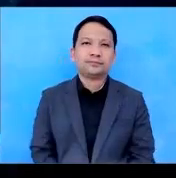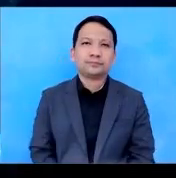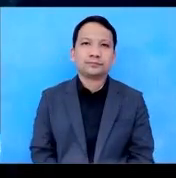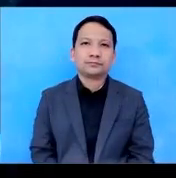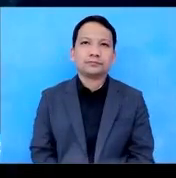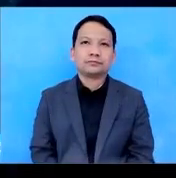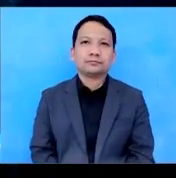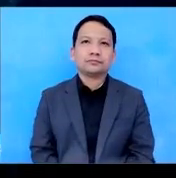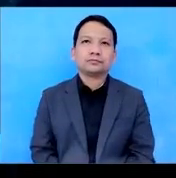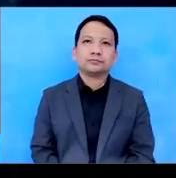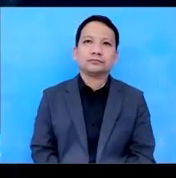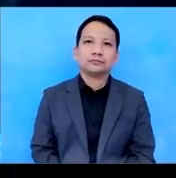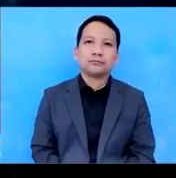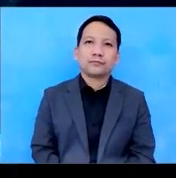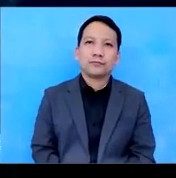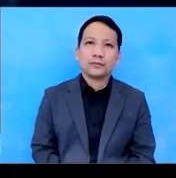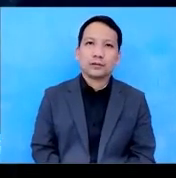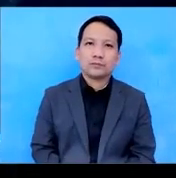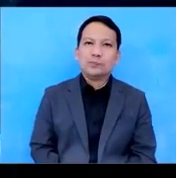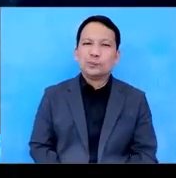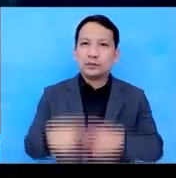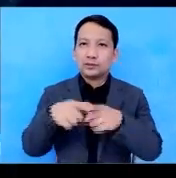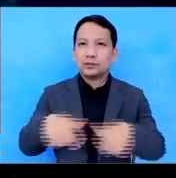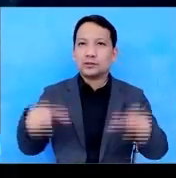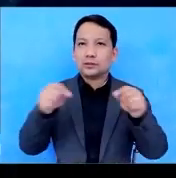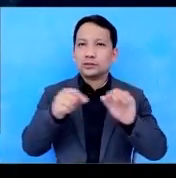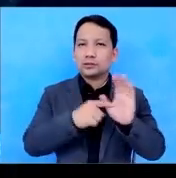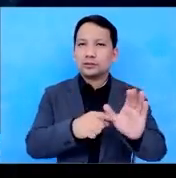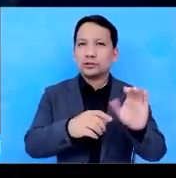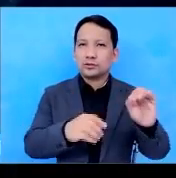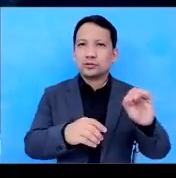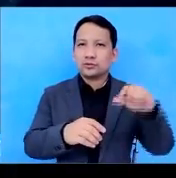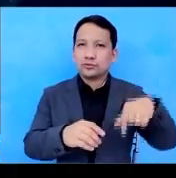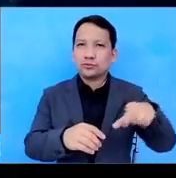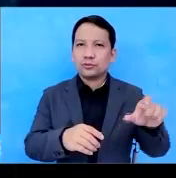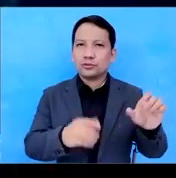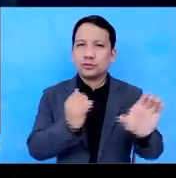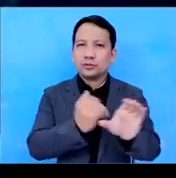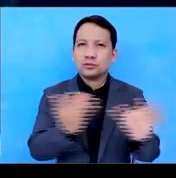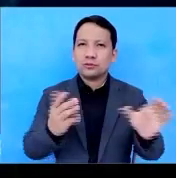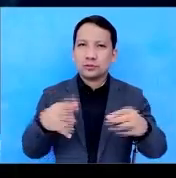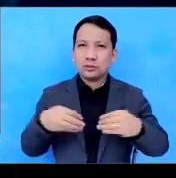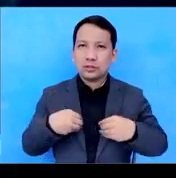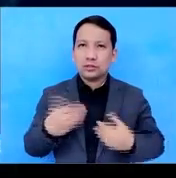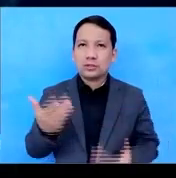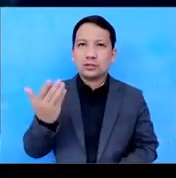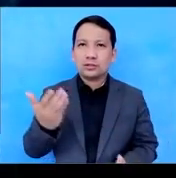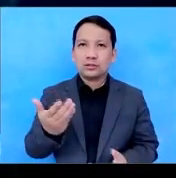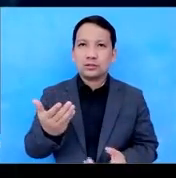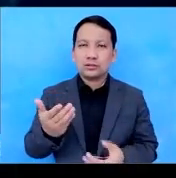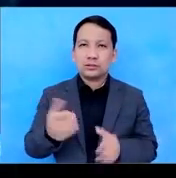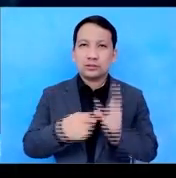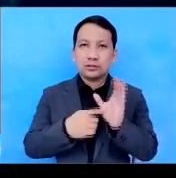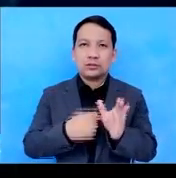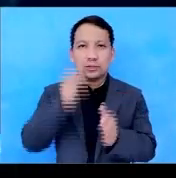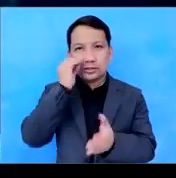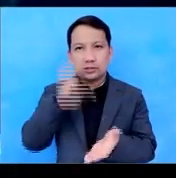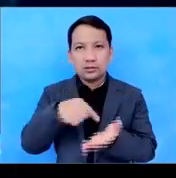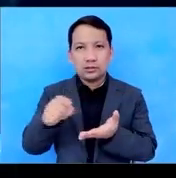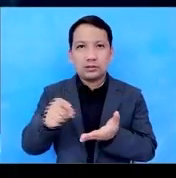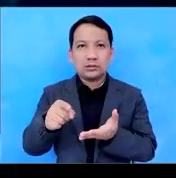Inayo na mga mamimili ang isang Japanese retail store sa Quezon City dahil tumanggap ito ng sibuyas bilang pambayad ng mga